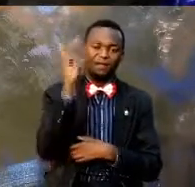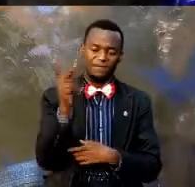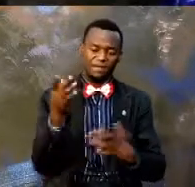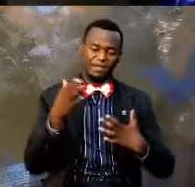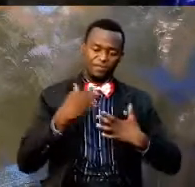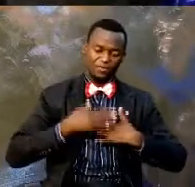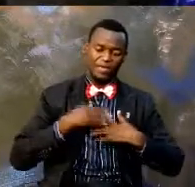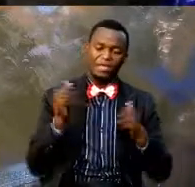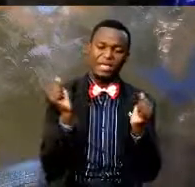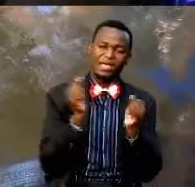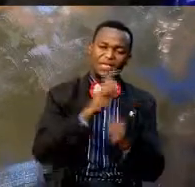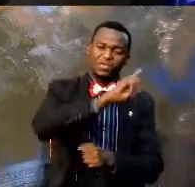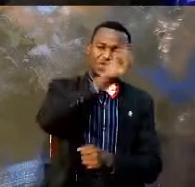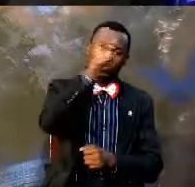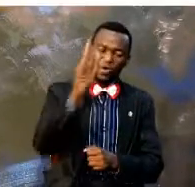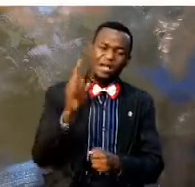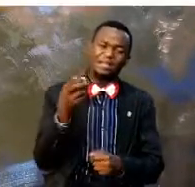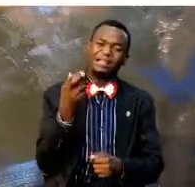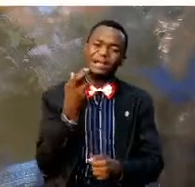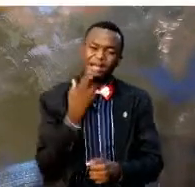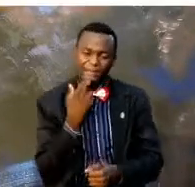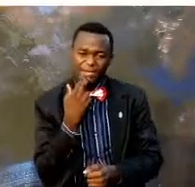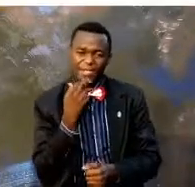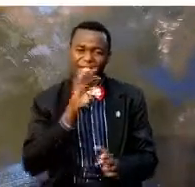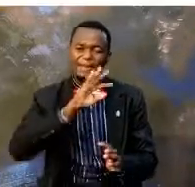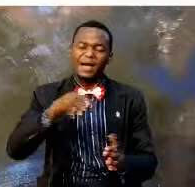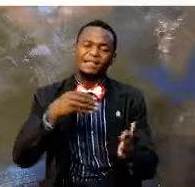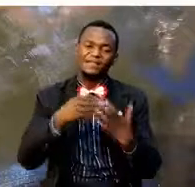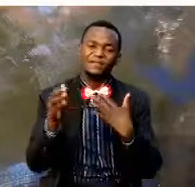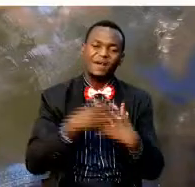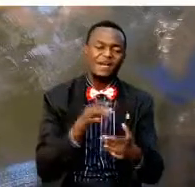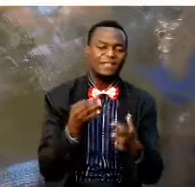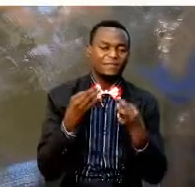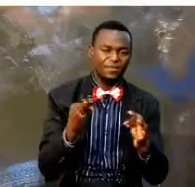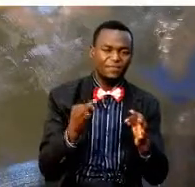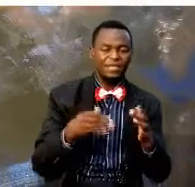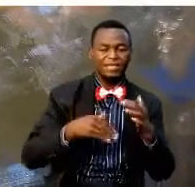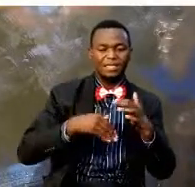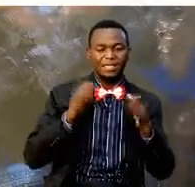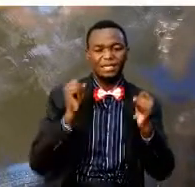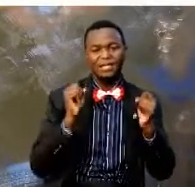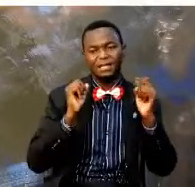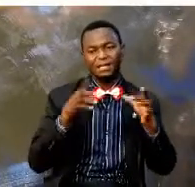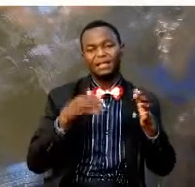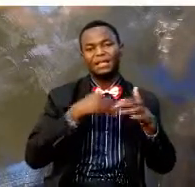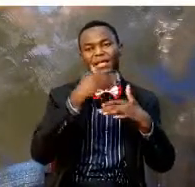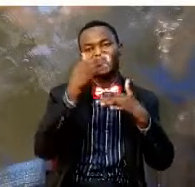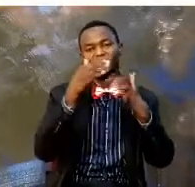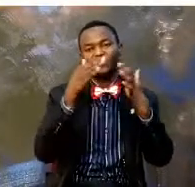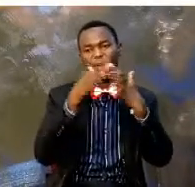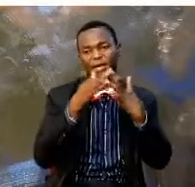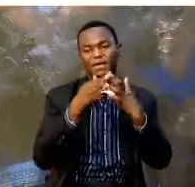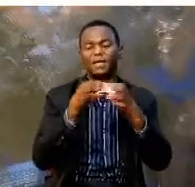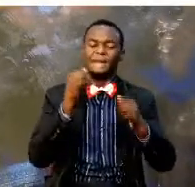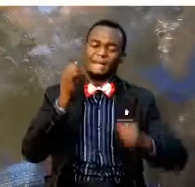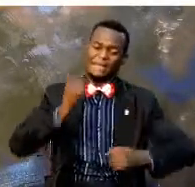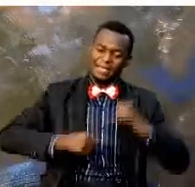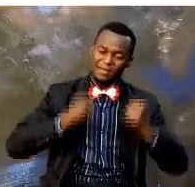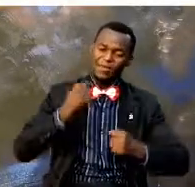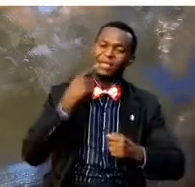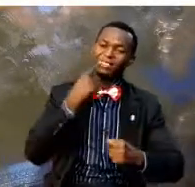alivyonipenda, swali ndani yangu litabaki: nifanyeje ili niende nyumbani? Piga mbio. Anasema